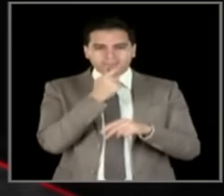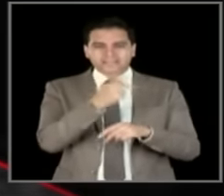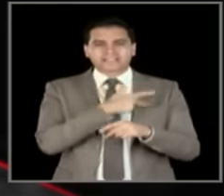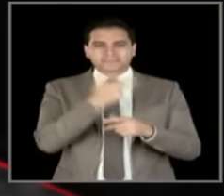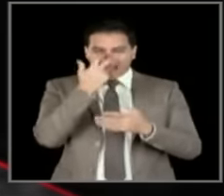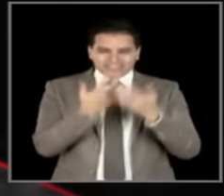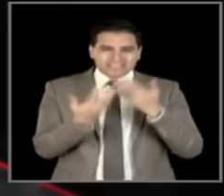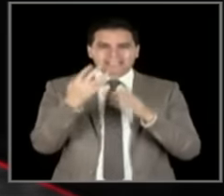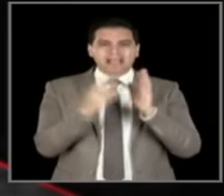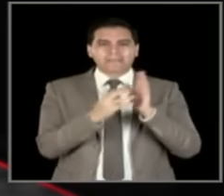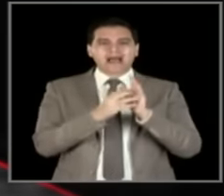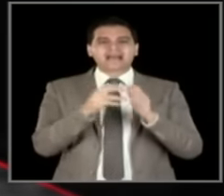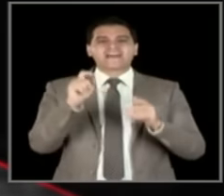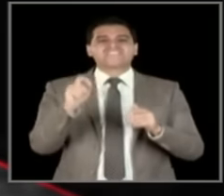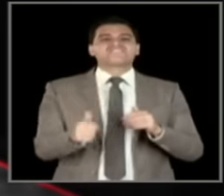جامعة فاروق عام